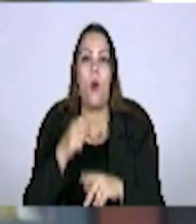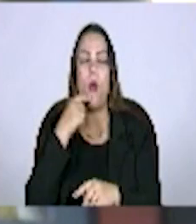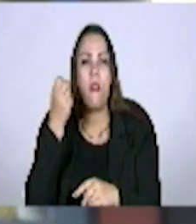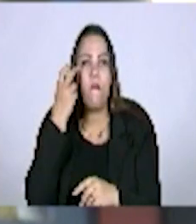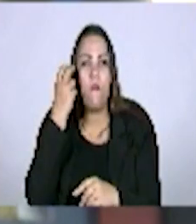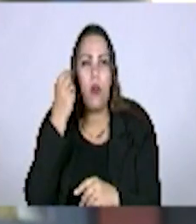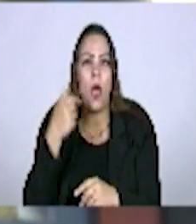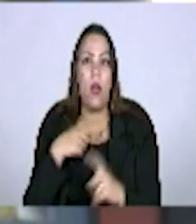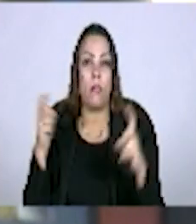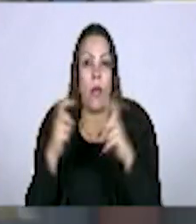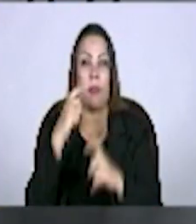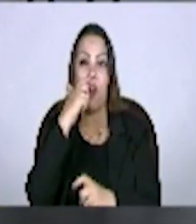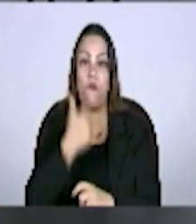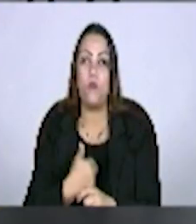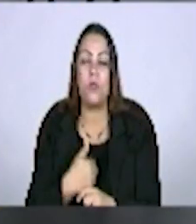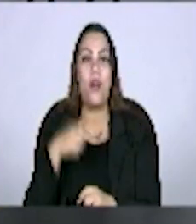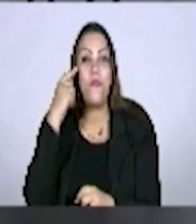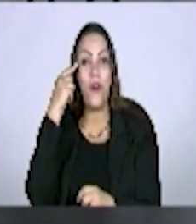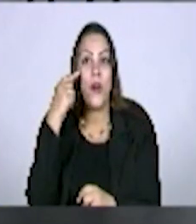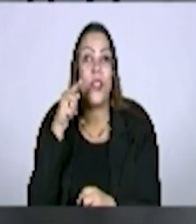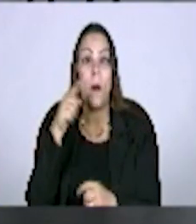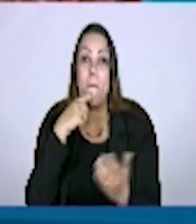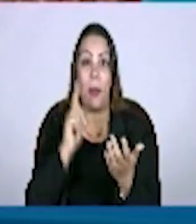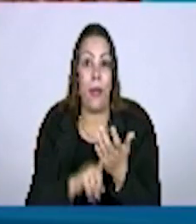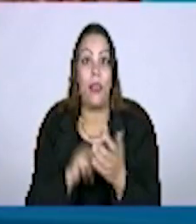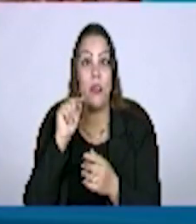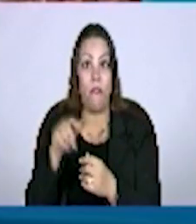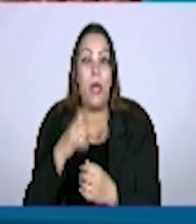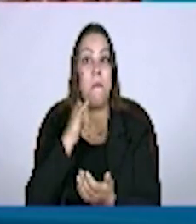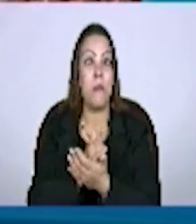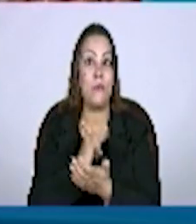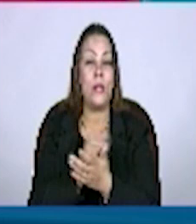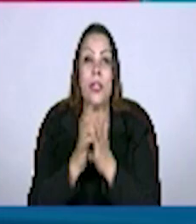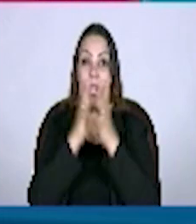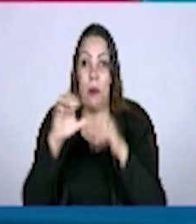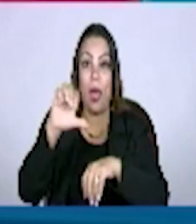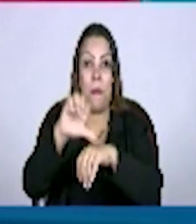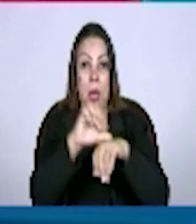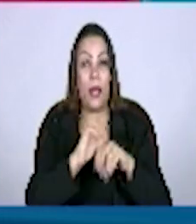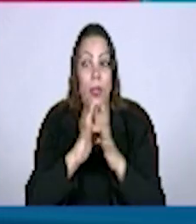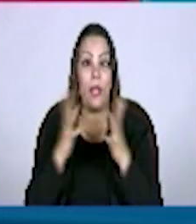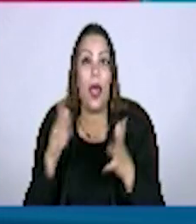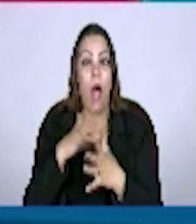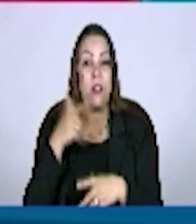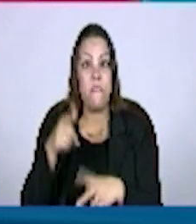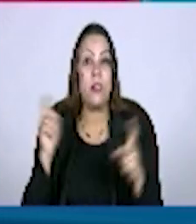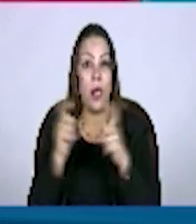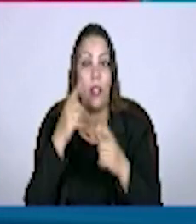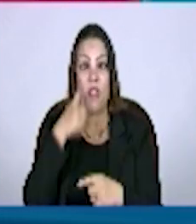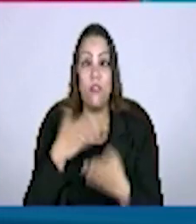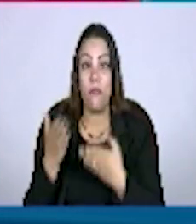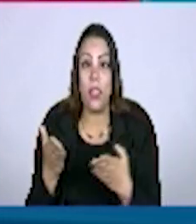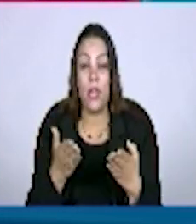عند فكره ان احنا نتحدى انفسنا فكرت هل بالفعل هناك قيادات كثيره في اماكن كثيره فعلا بتتحدى نفسها